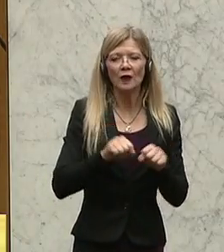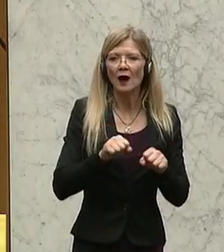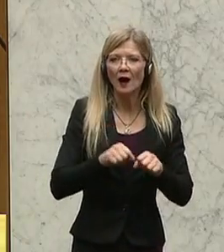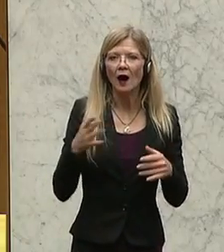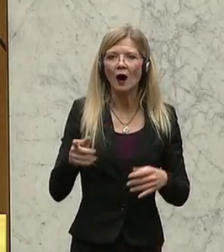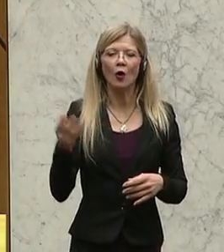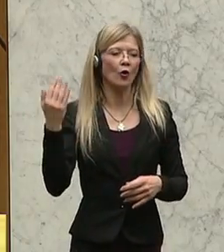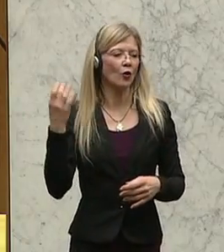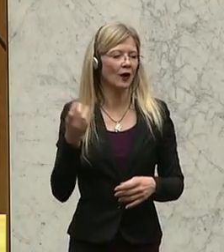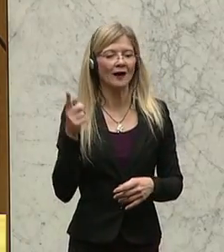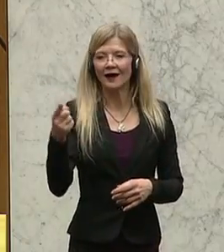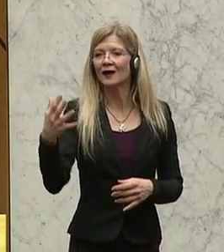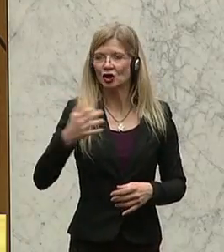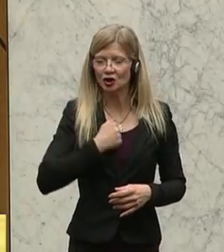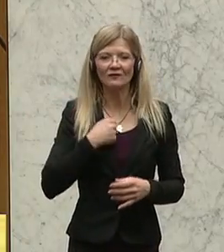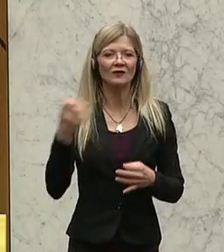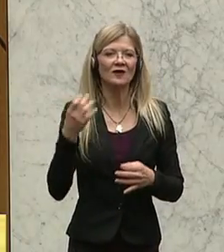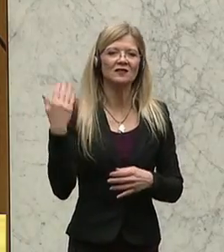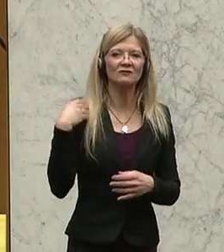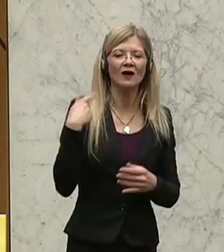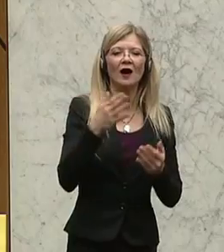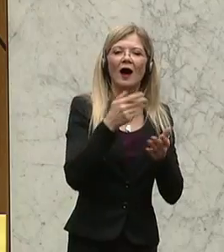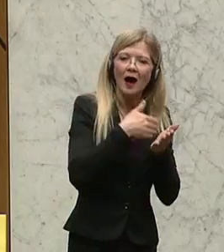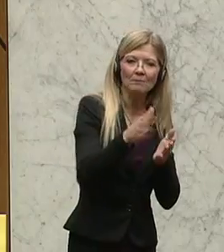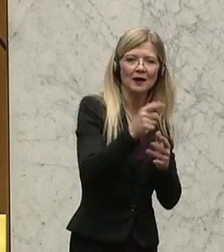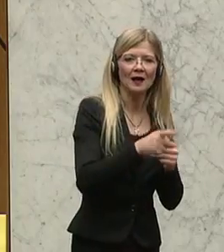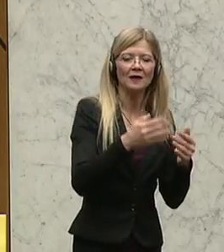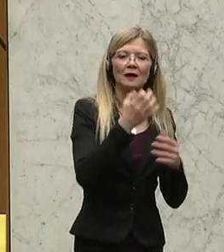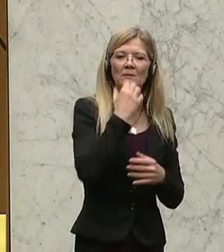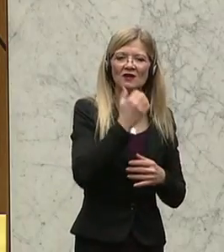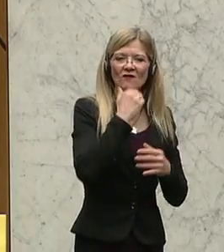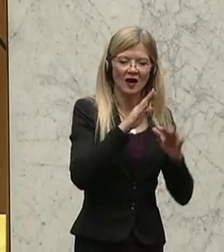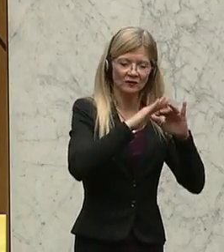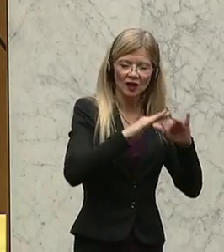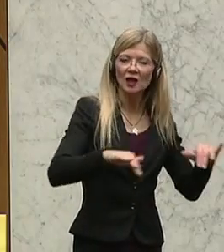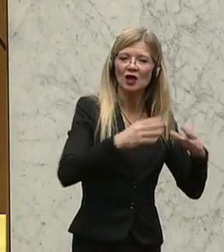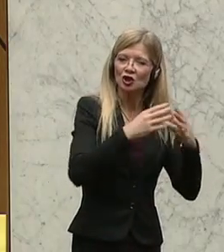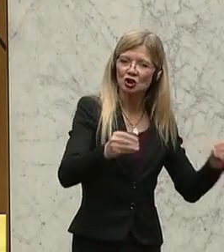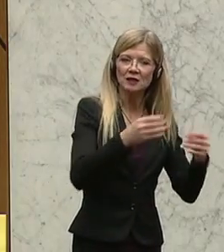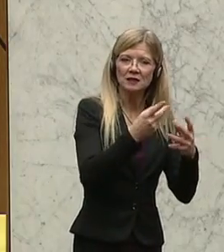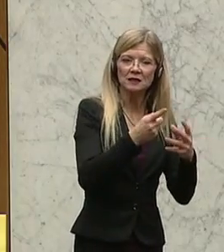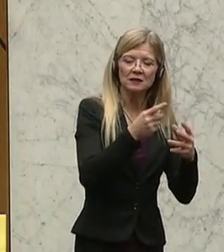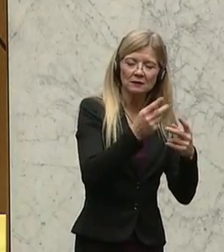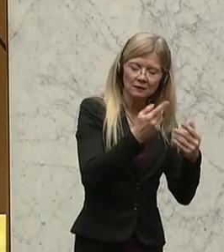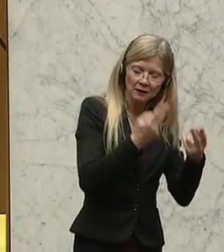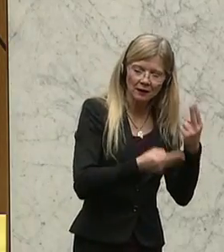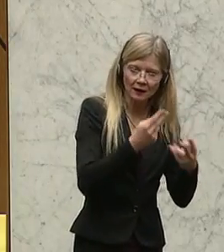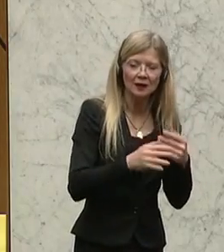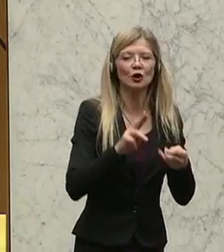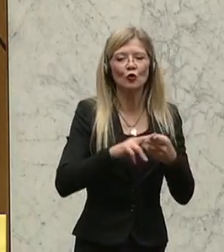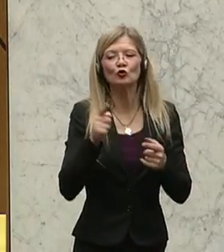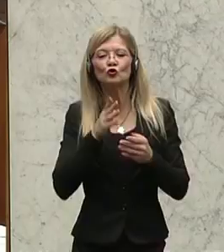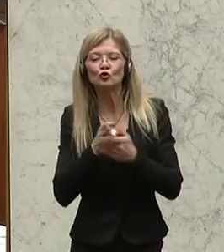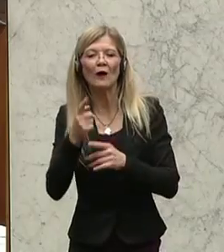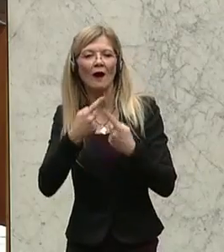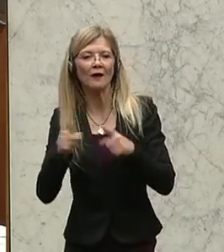privaten Schiedsgerichte nicht kommen, sondern durch ein Investitionsstreitgericht ersetzt werden, Herr Kollege Kogler.